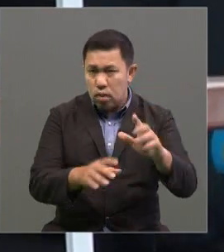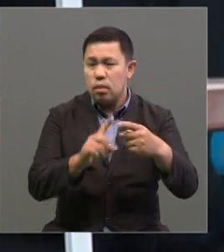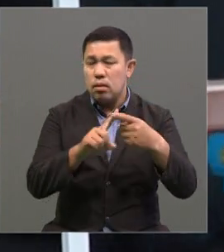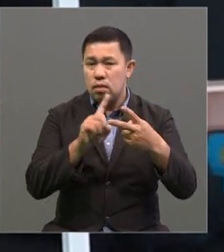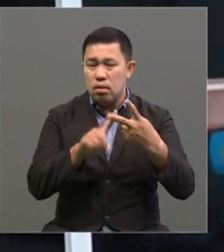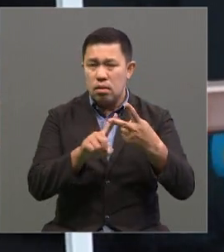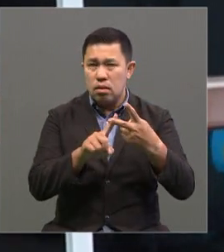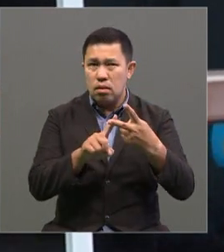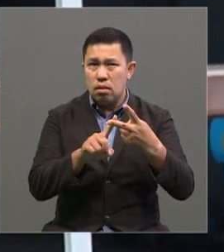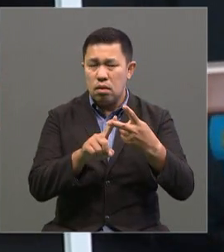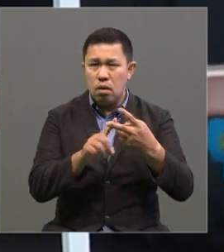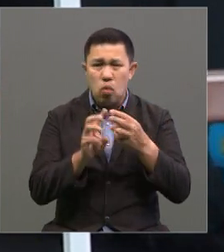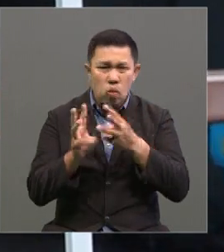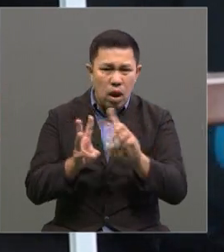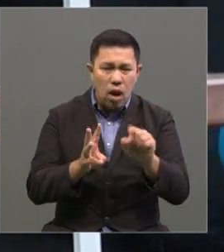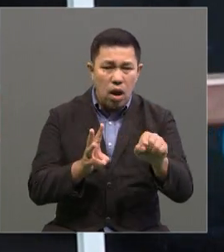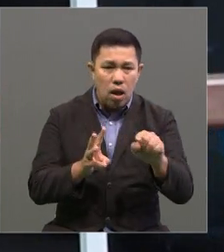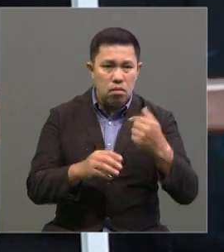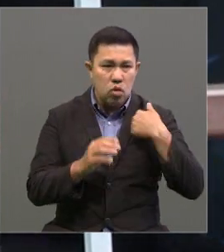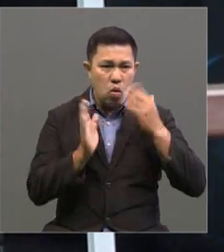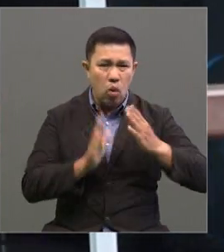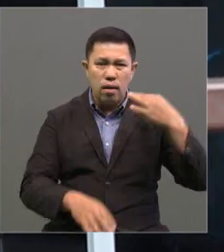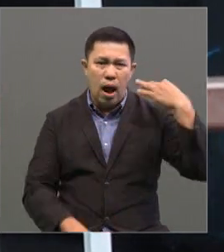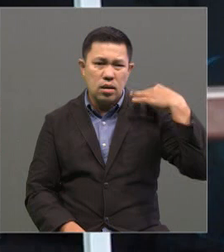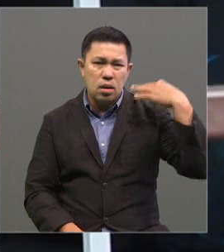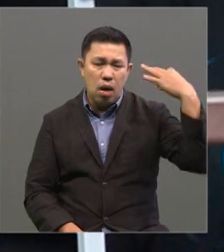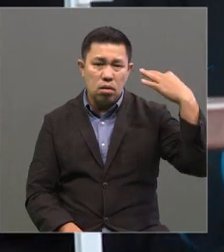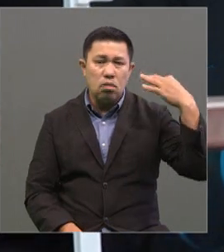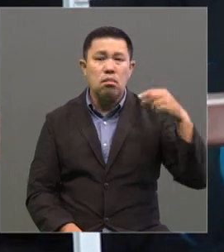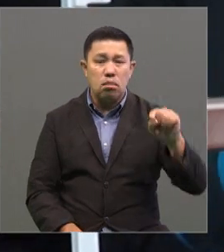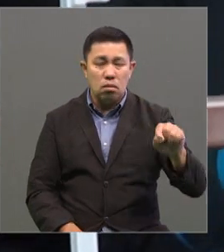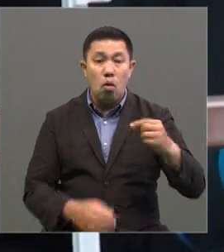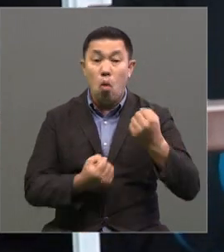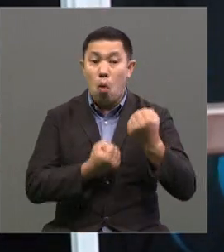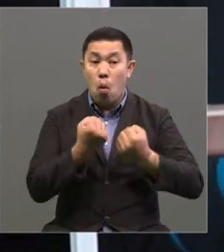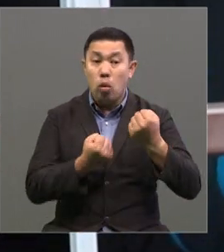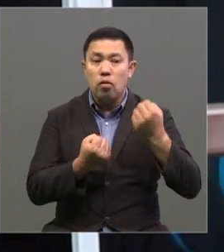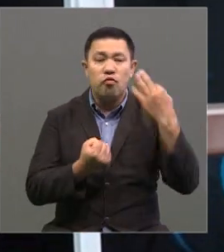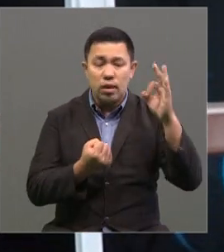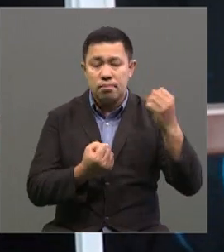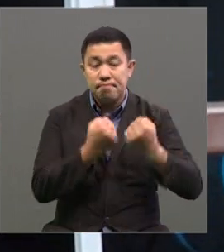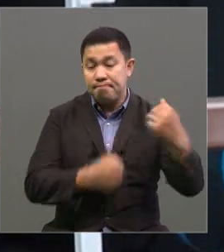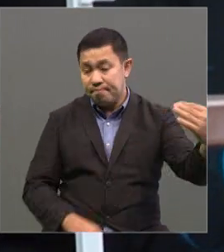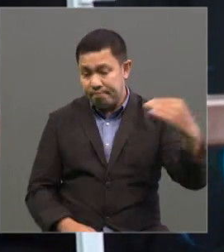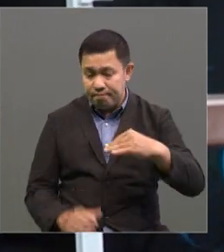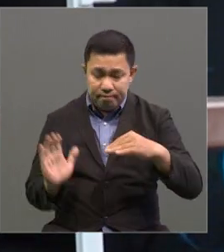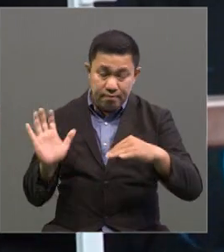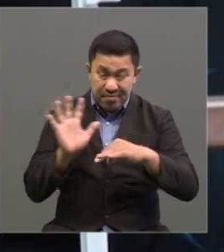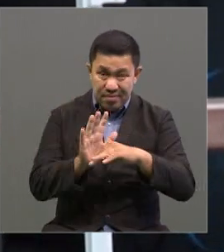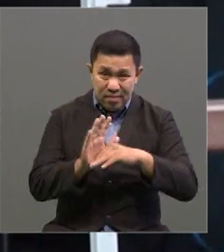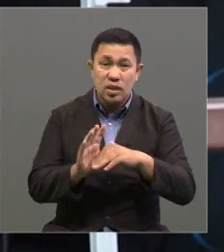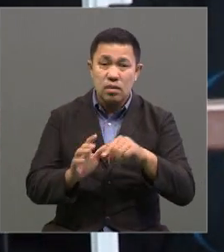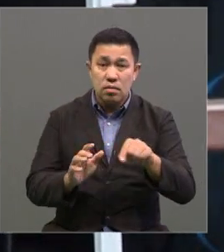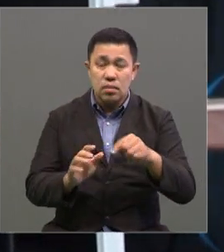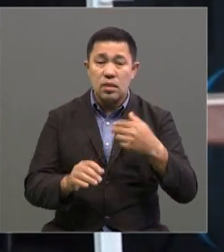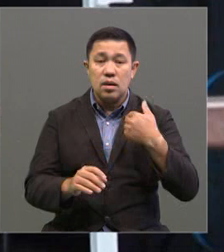แล้วก็หาเดินทางเข้ามามีทั้งพวกอาสาที่เขานำรถเข้ามารับแล้วก็ไม่อยู่ที่ศูนย์พักพิงครับก็ส่ว